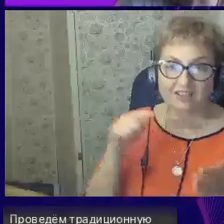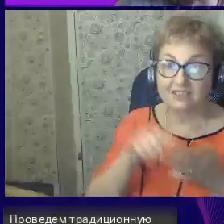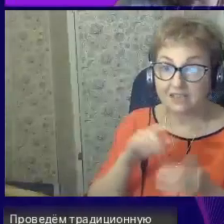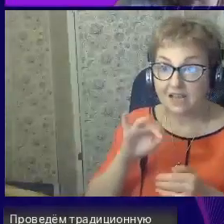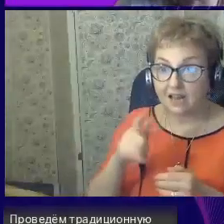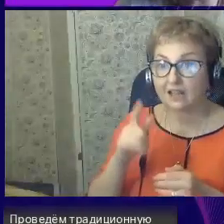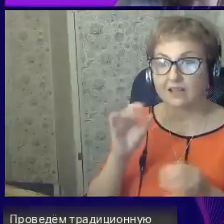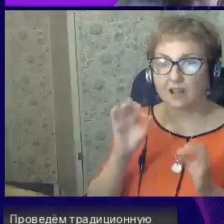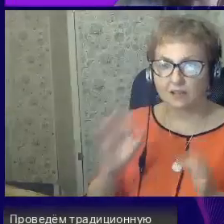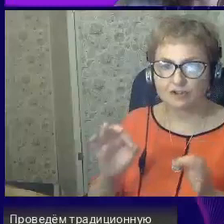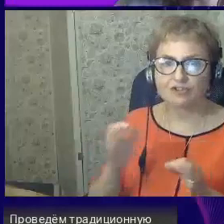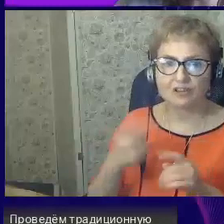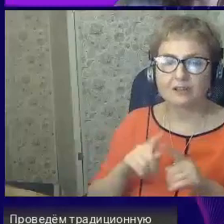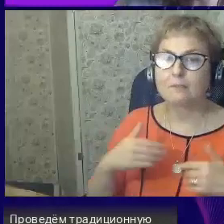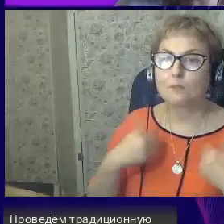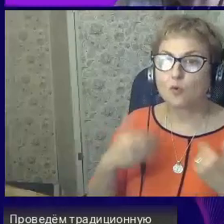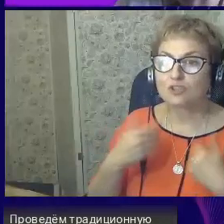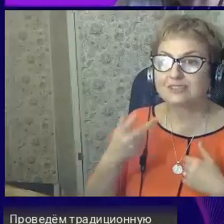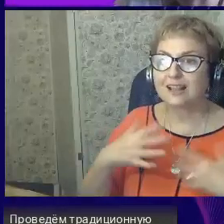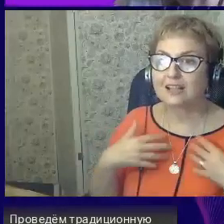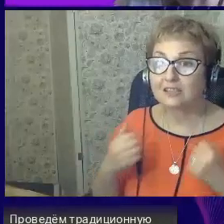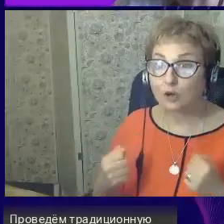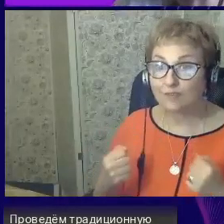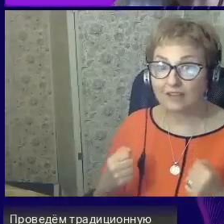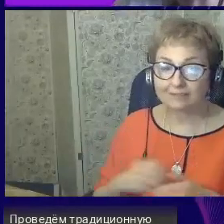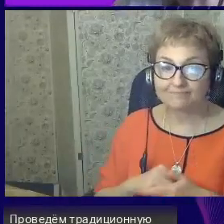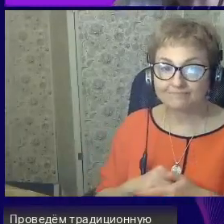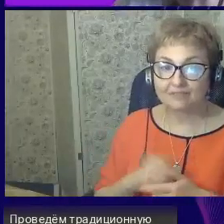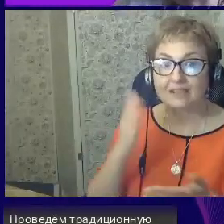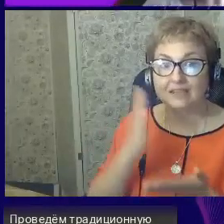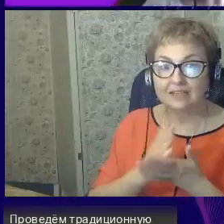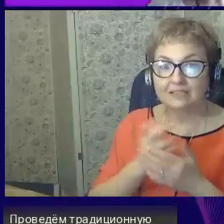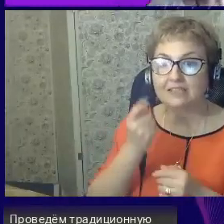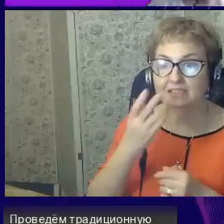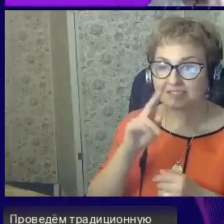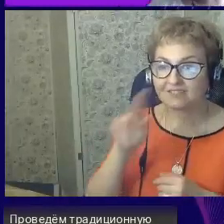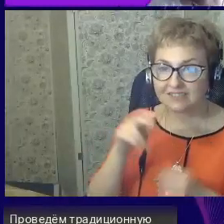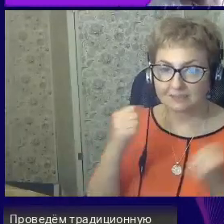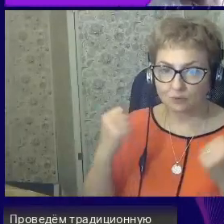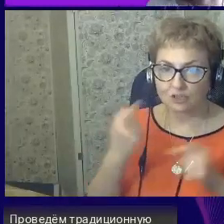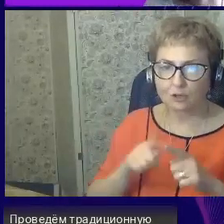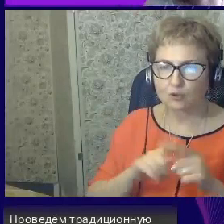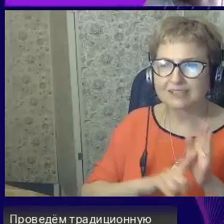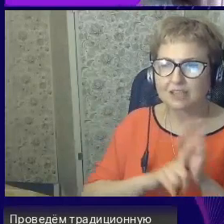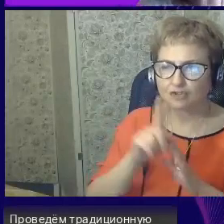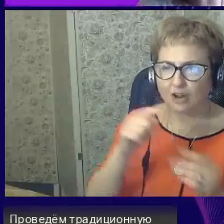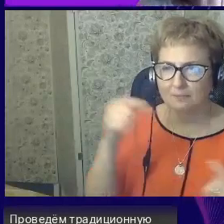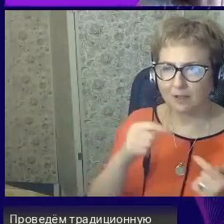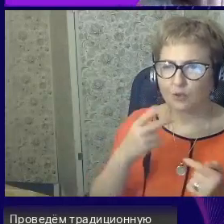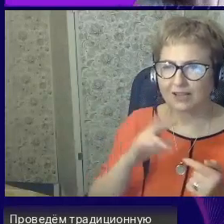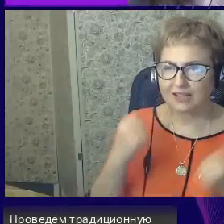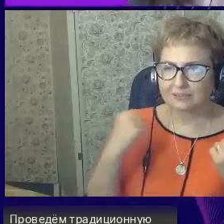поставленных целей, ну и, конечно же, несомненная польза для здоровья. Вот. Есть несколько видов спорта, которые